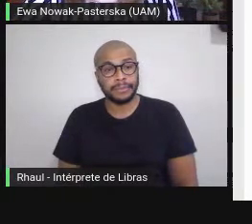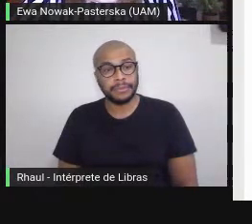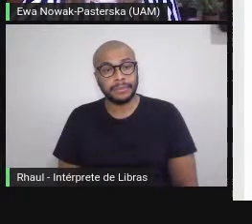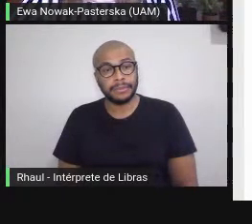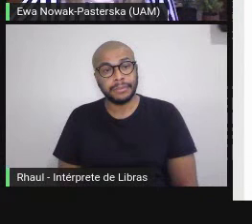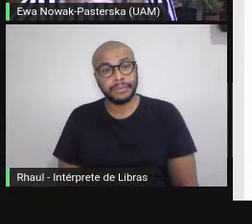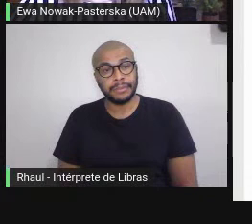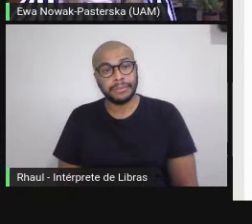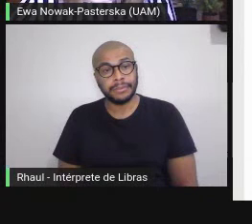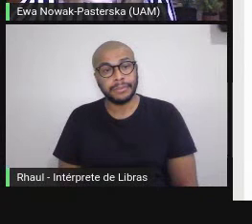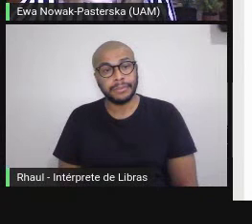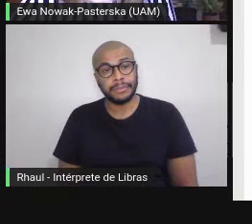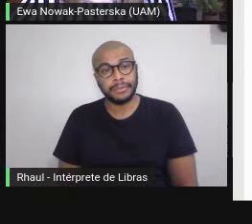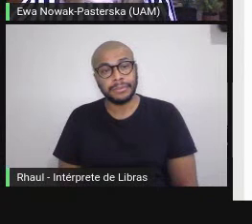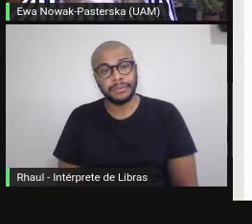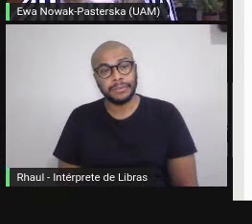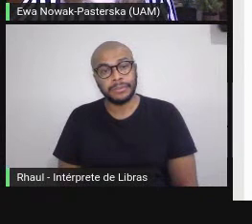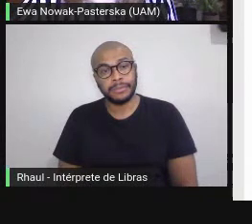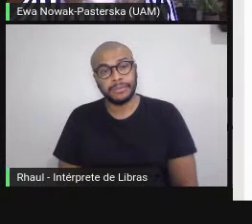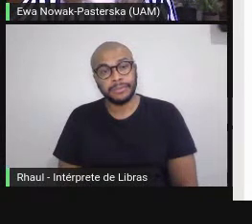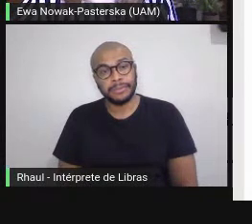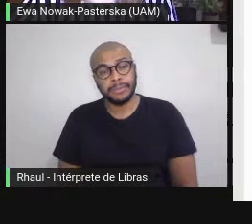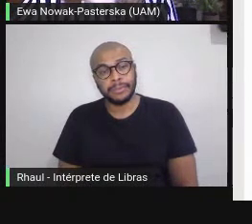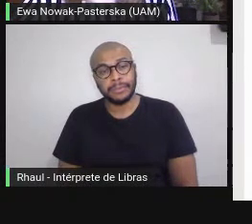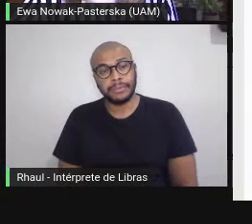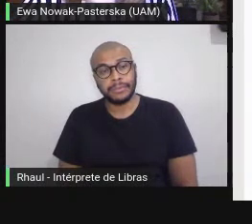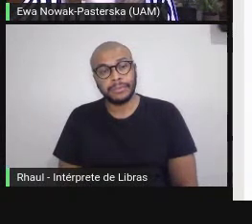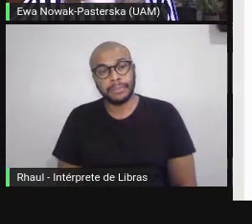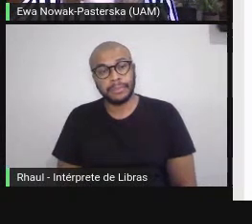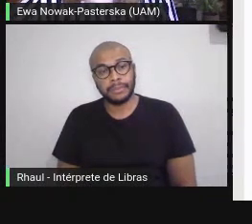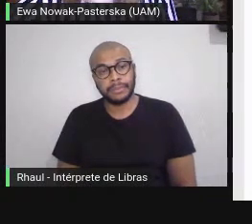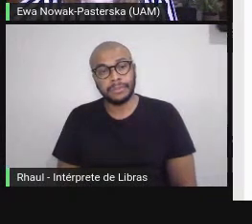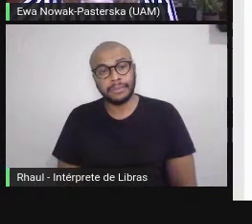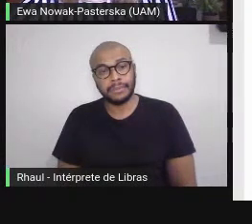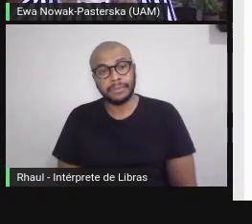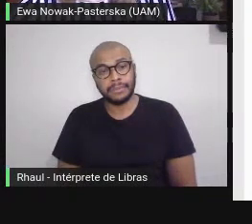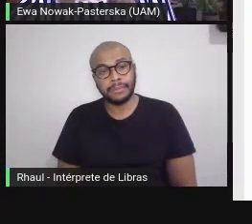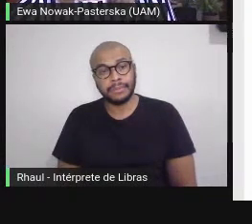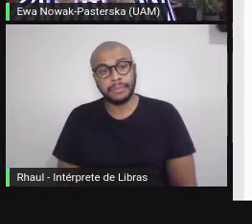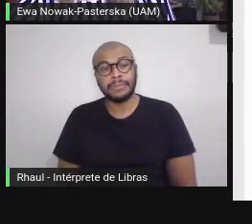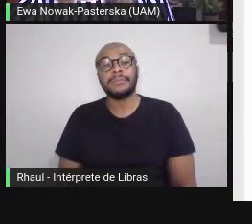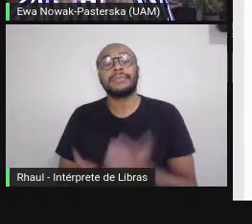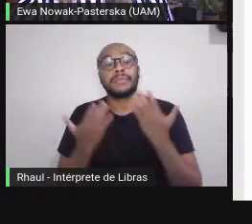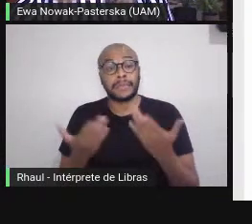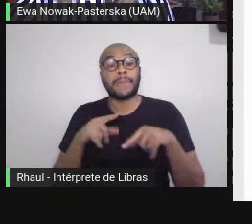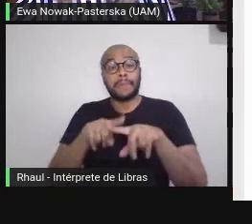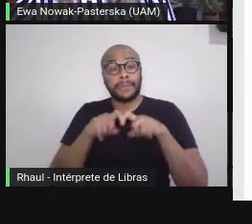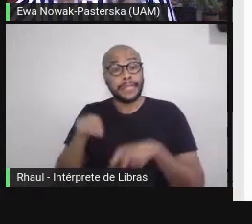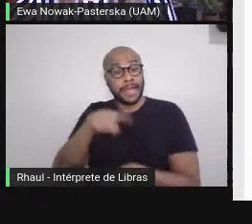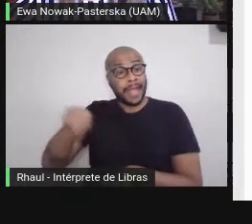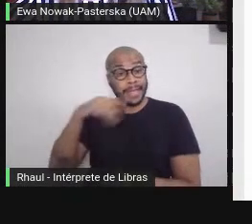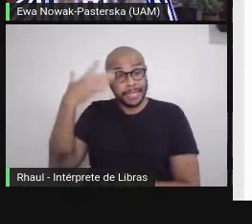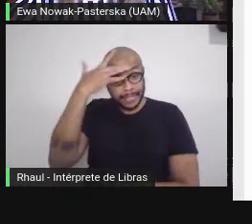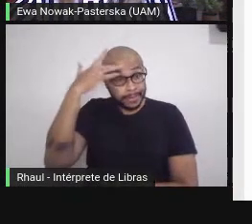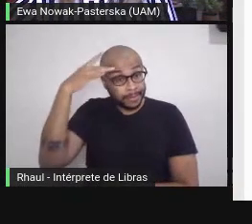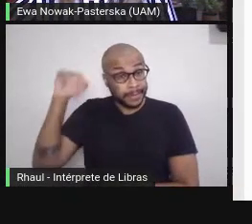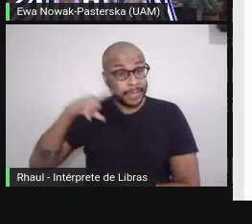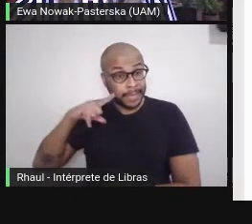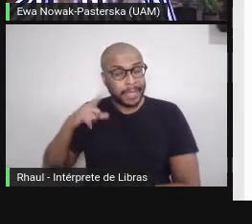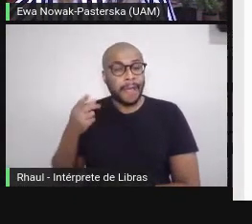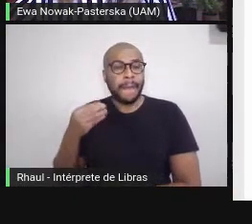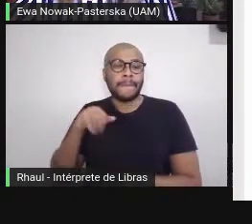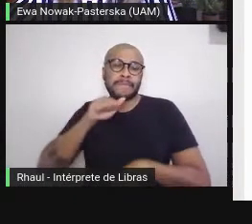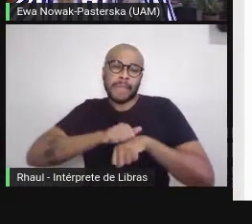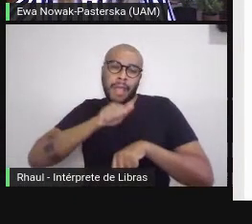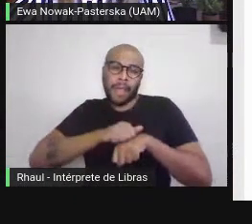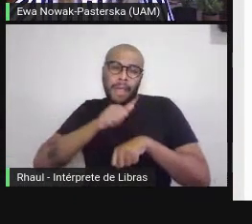po prostu nazwy osobowe utworzone od nazwy ojca. E justamente essas pessoas de camadas mais baixas da